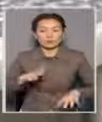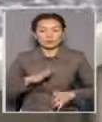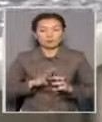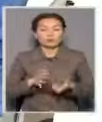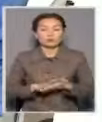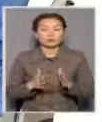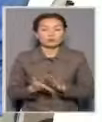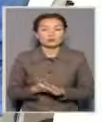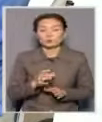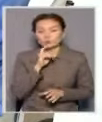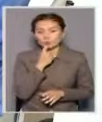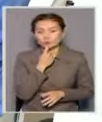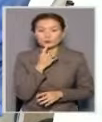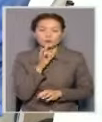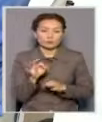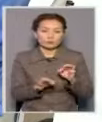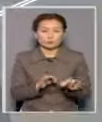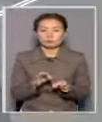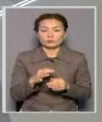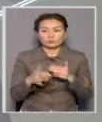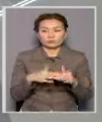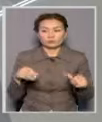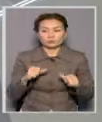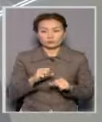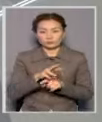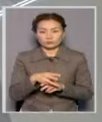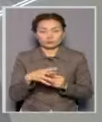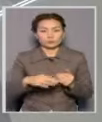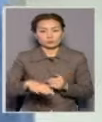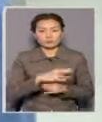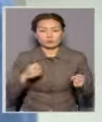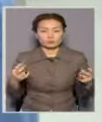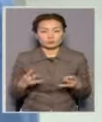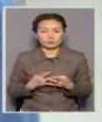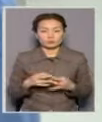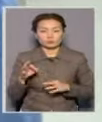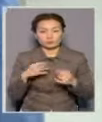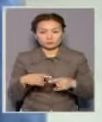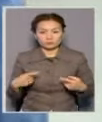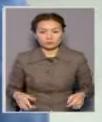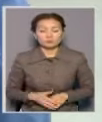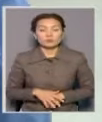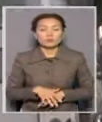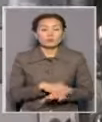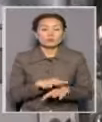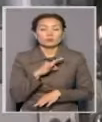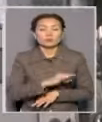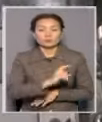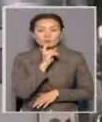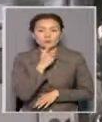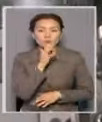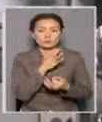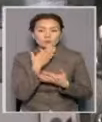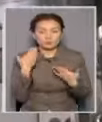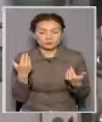мировая ситуации трудности в логистике не повлияют на обеспечение стороны необходимыми препаратами народ не испытывает дефицита